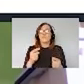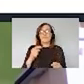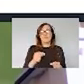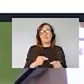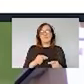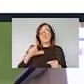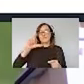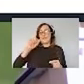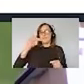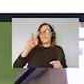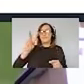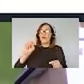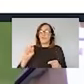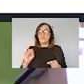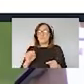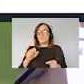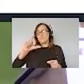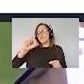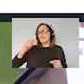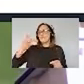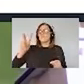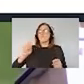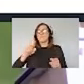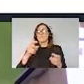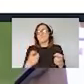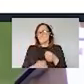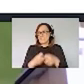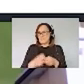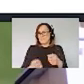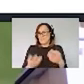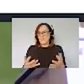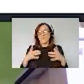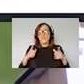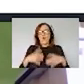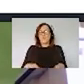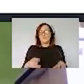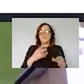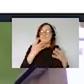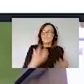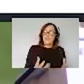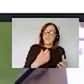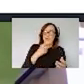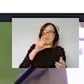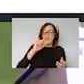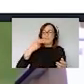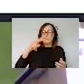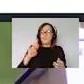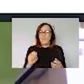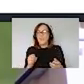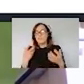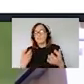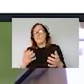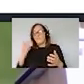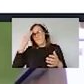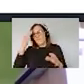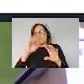ja miałam duży problem z tym, czy Państwo pokazywać Canva, czy nie, dlatego że mnóstwo z Państwa napisało, że tak, chcecie Państwo Canwę, inni napisali, wszystko